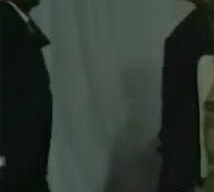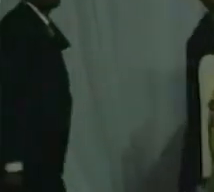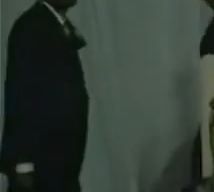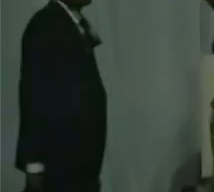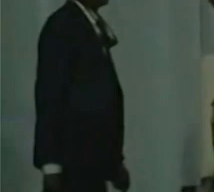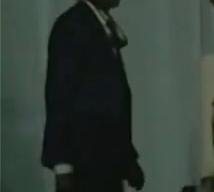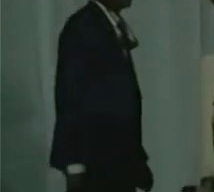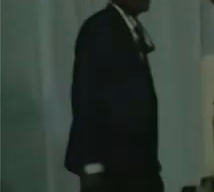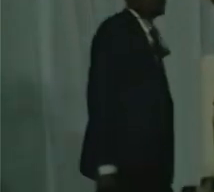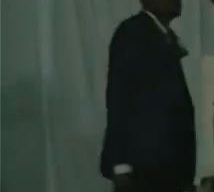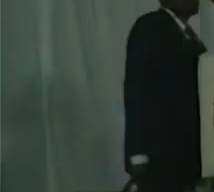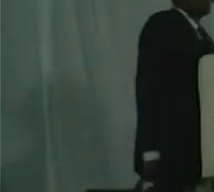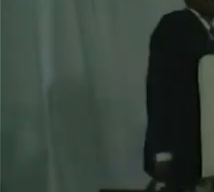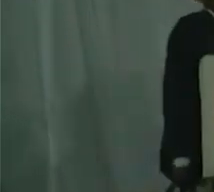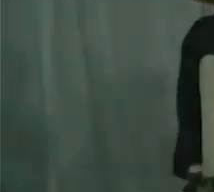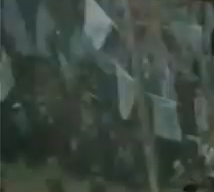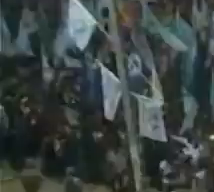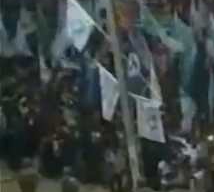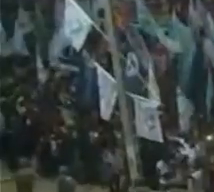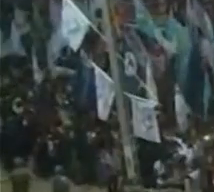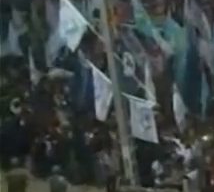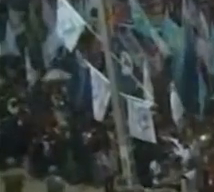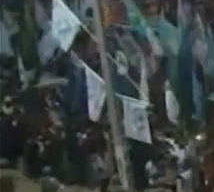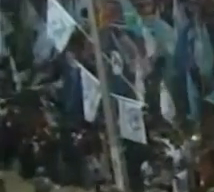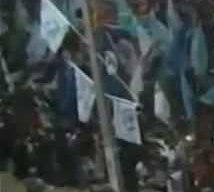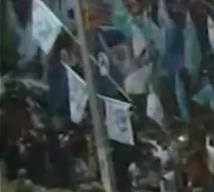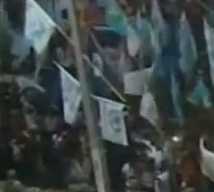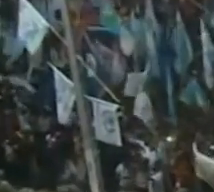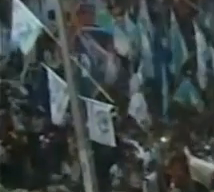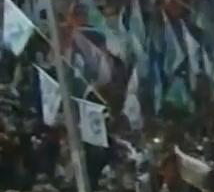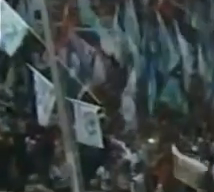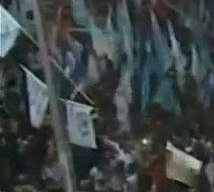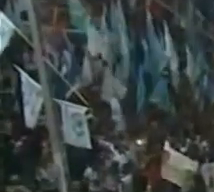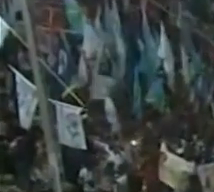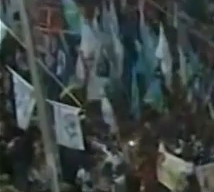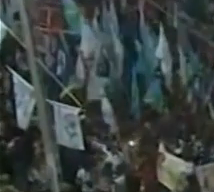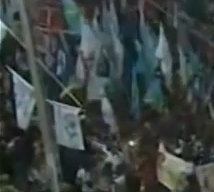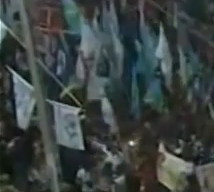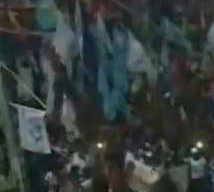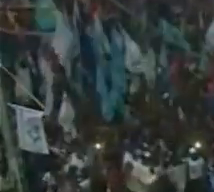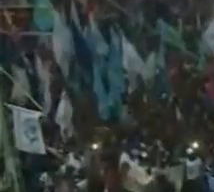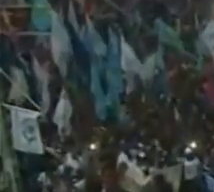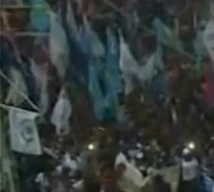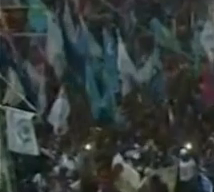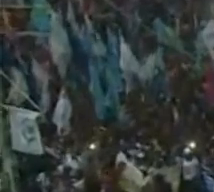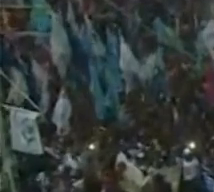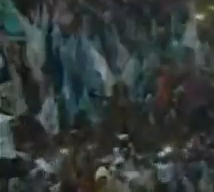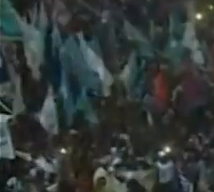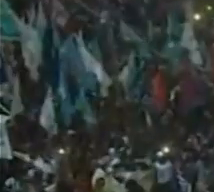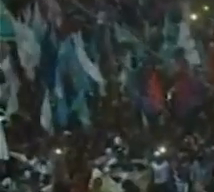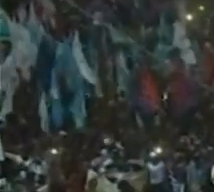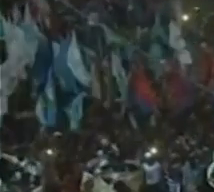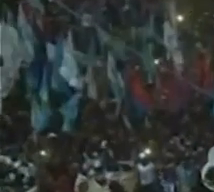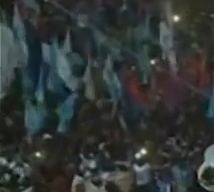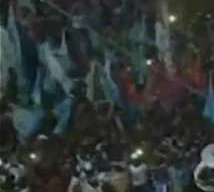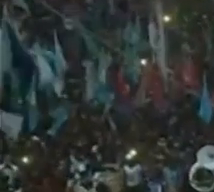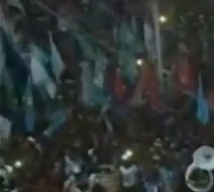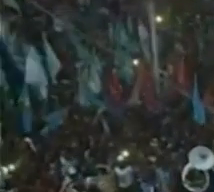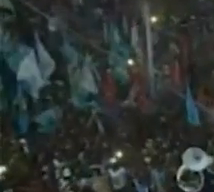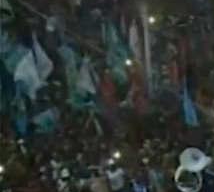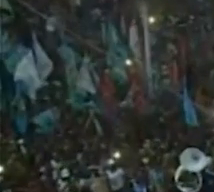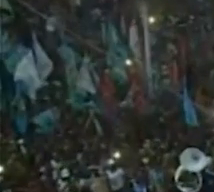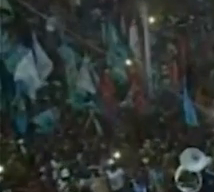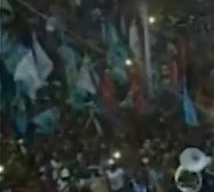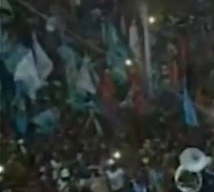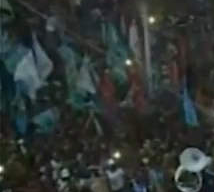l'inauguration de plusieurs ouvrages publics, notamment l'aérogare international de Kolwezi et le bureau qui va abriter